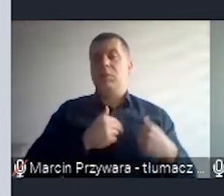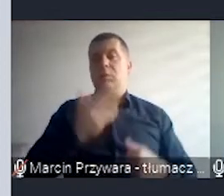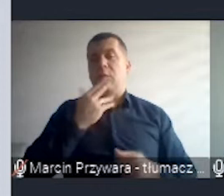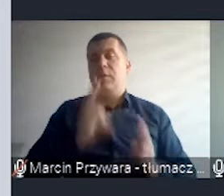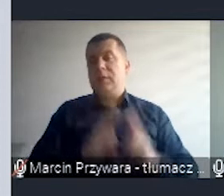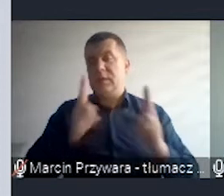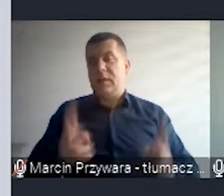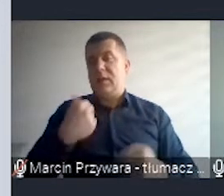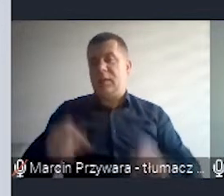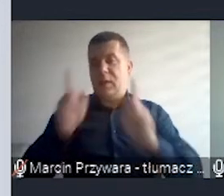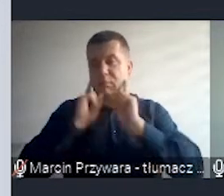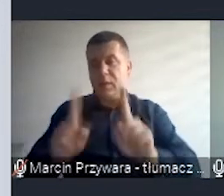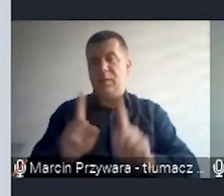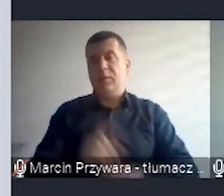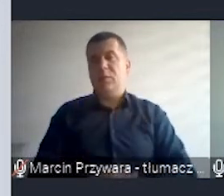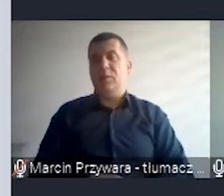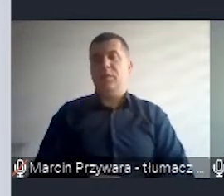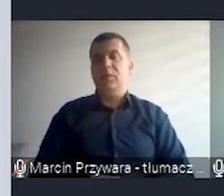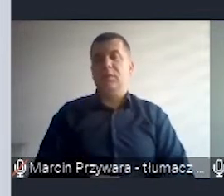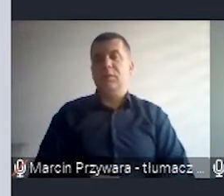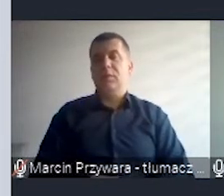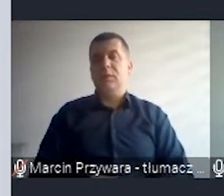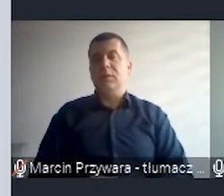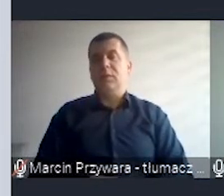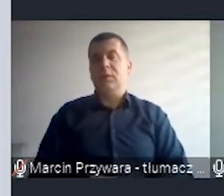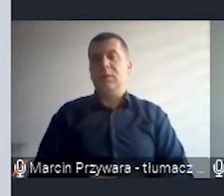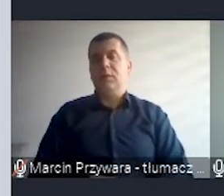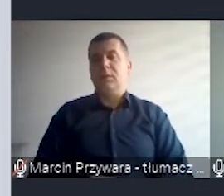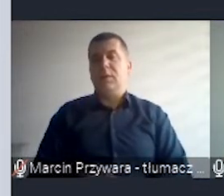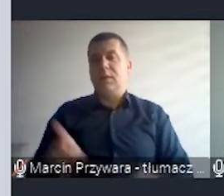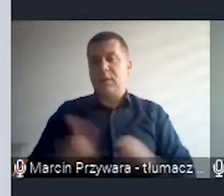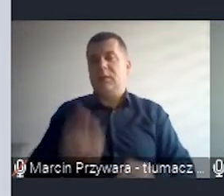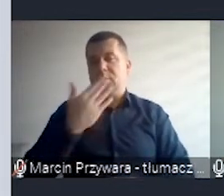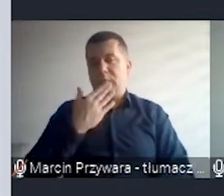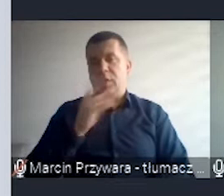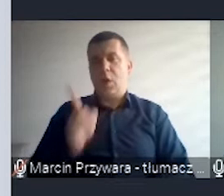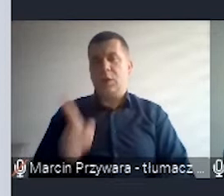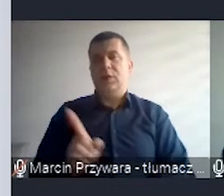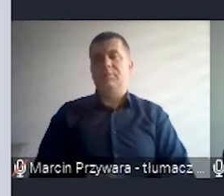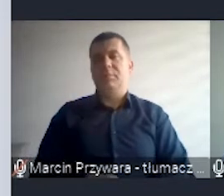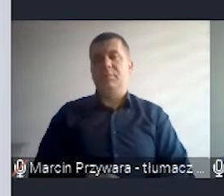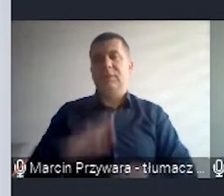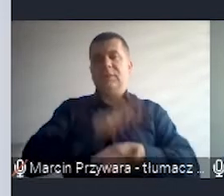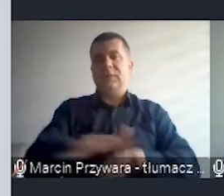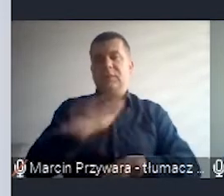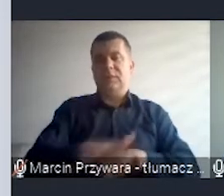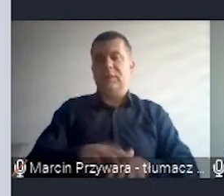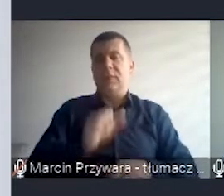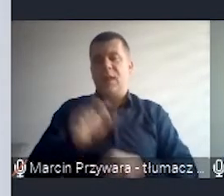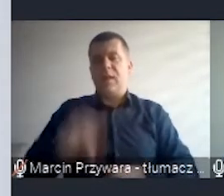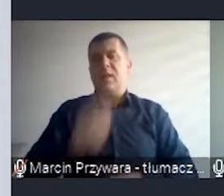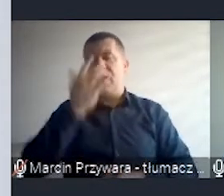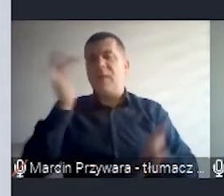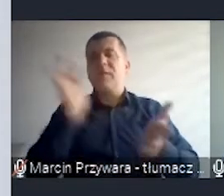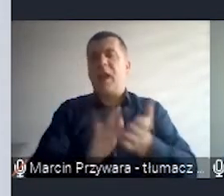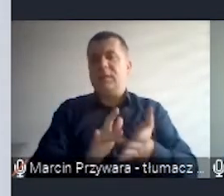zakresie nieprawidłowości i nadużyć. Mówi się również o tym, że w systemie występują tak zwane wrażliwe